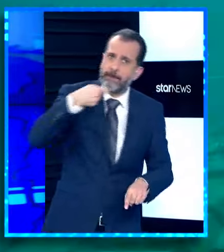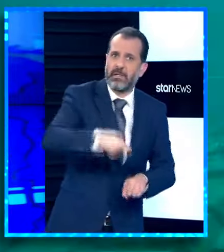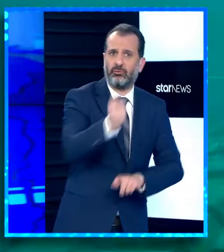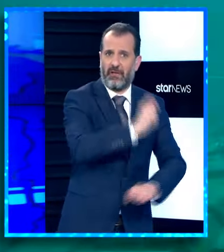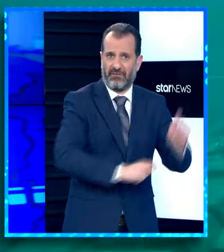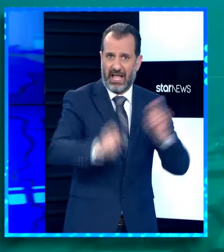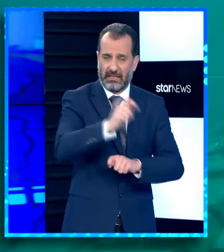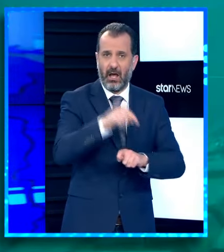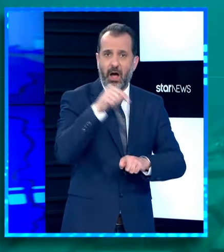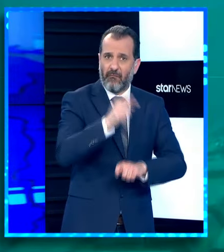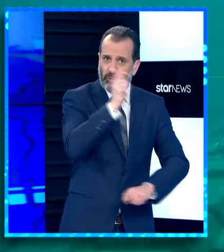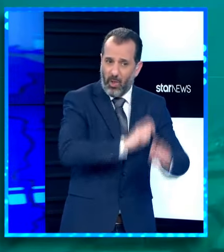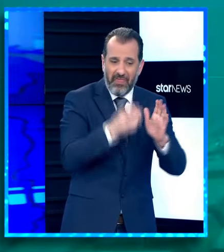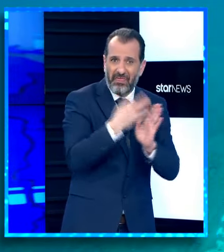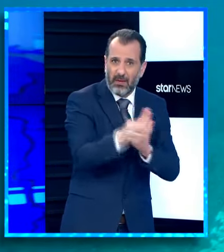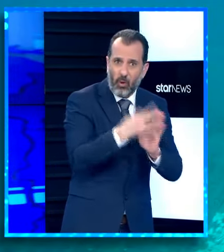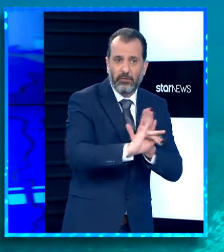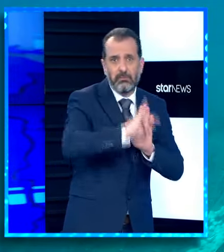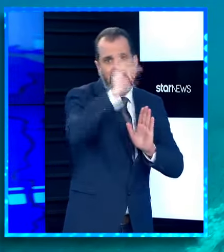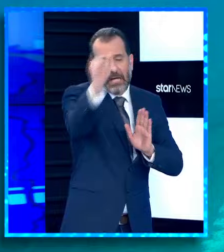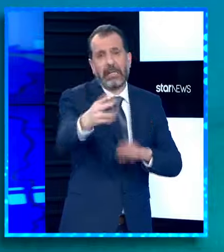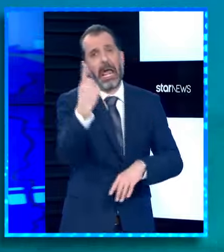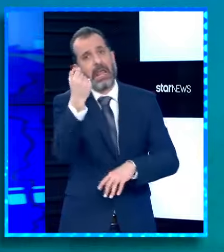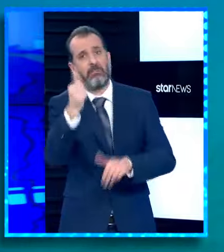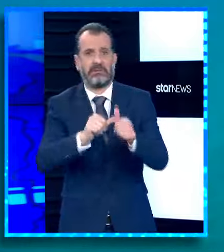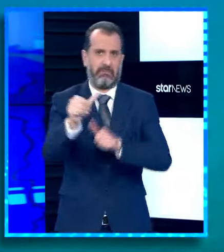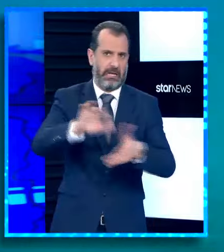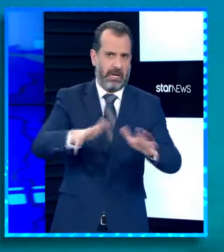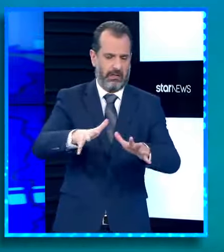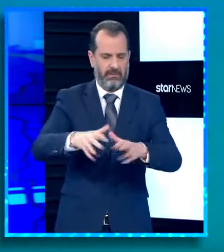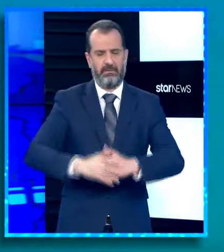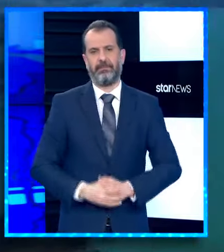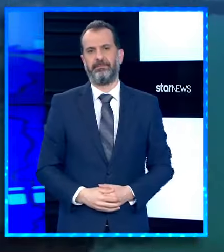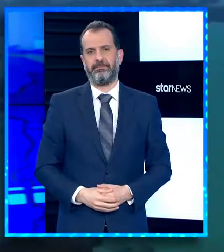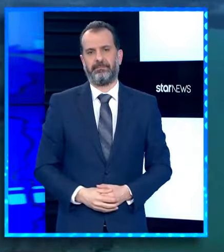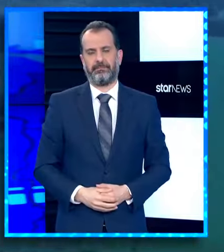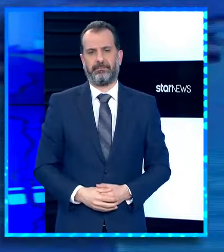ζημιάς εκτιμάται ότι θα πάρει το αργότερο 1,5 μήνα.